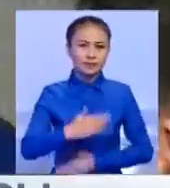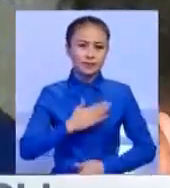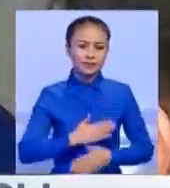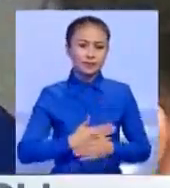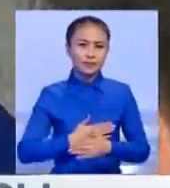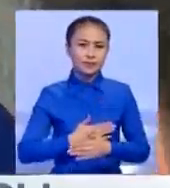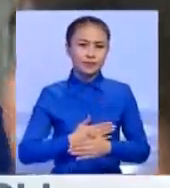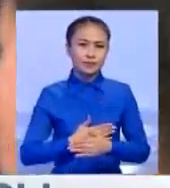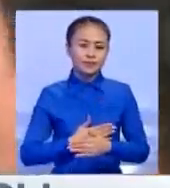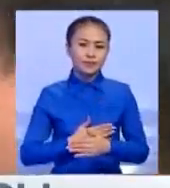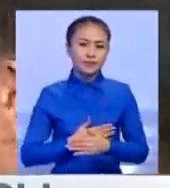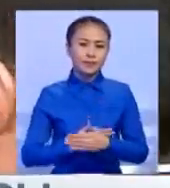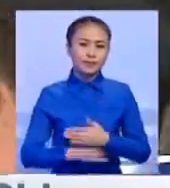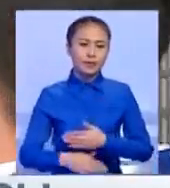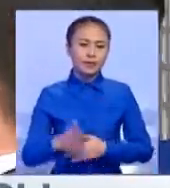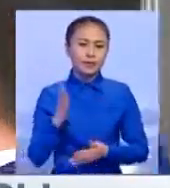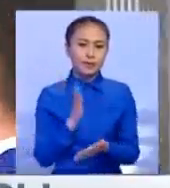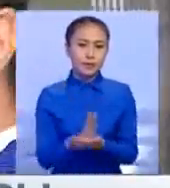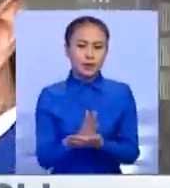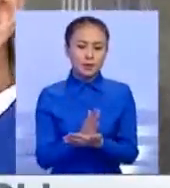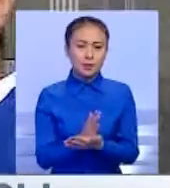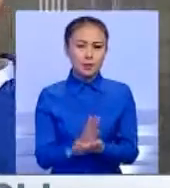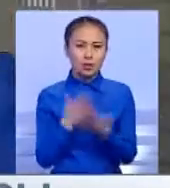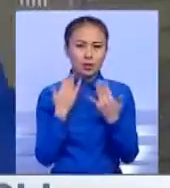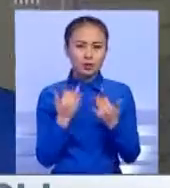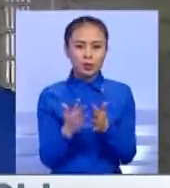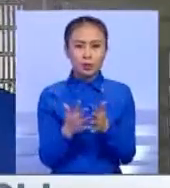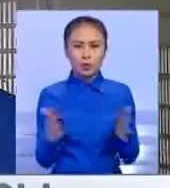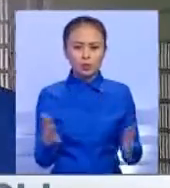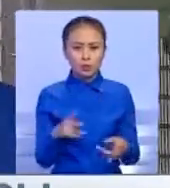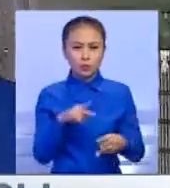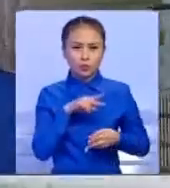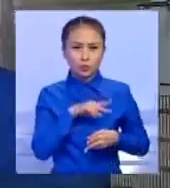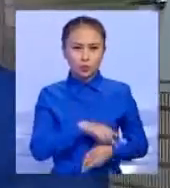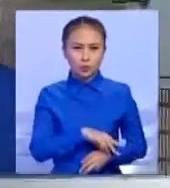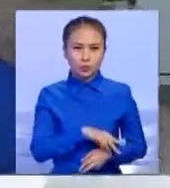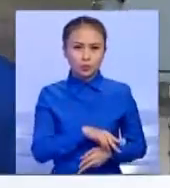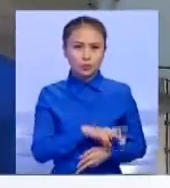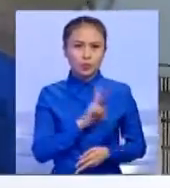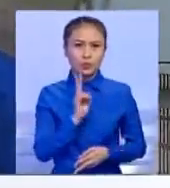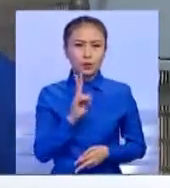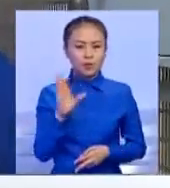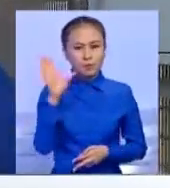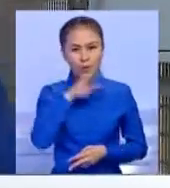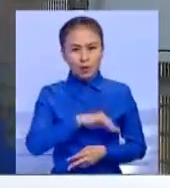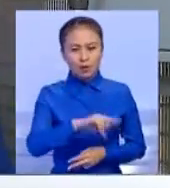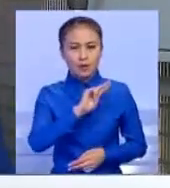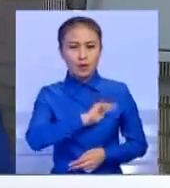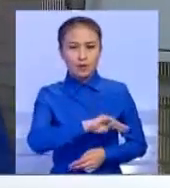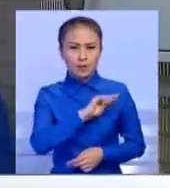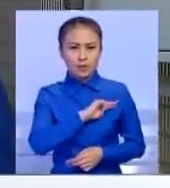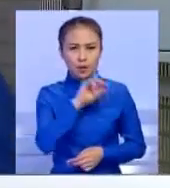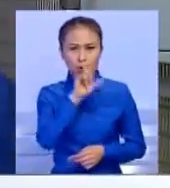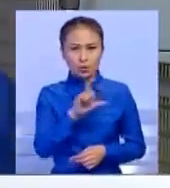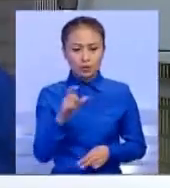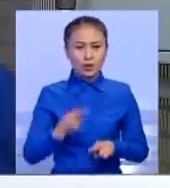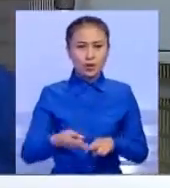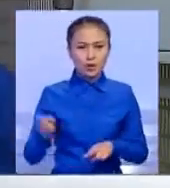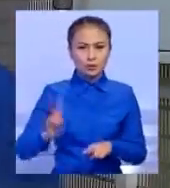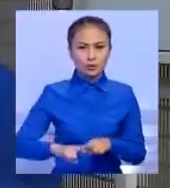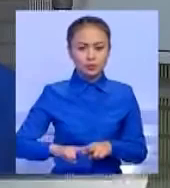шектеулі жандар бар және басым бөлігі еңбекке әбден қабілетті. Ең бастысы осы